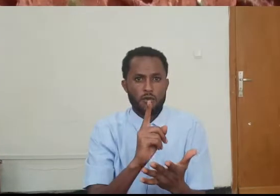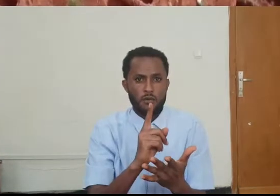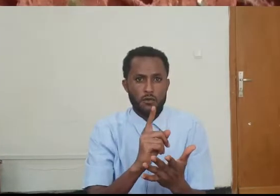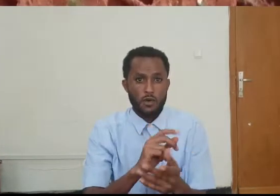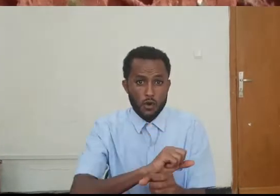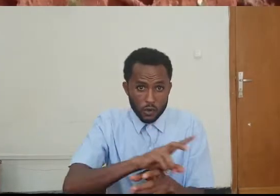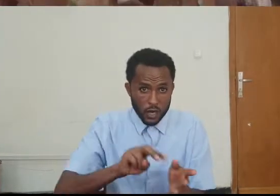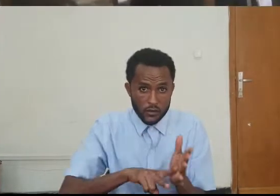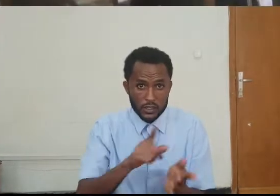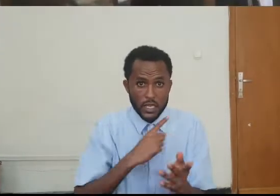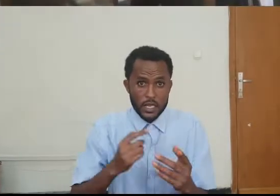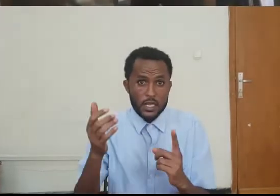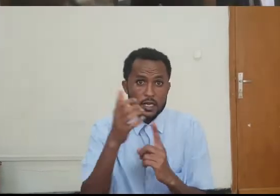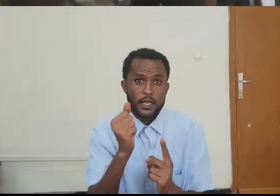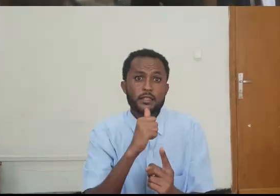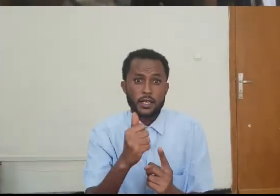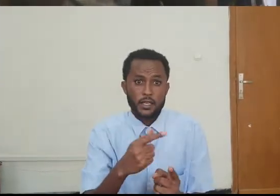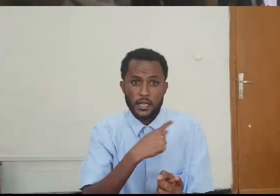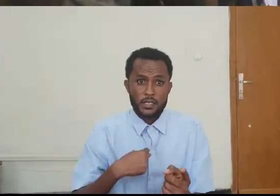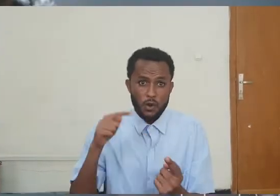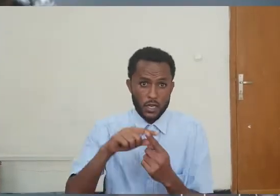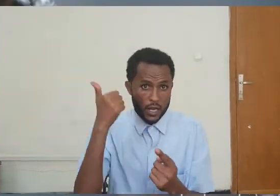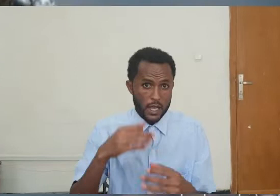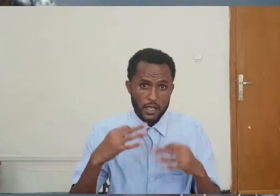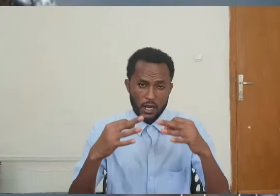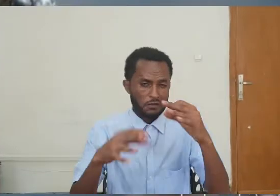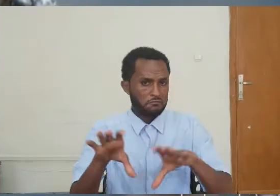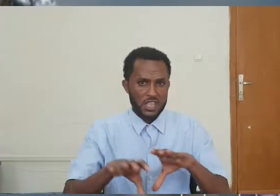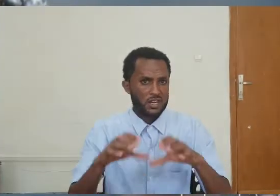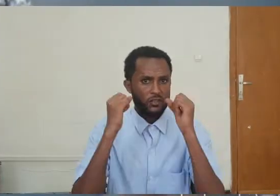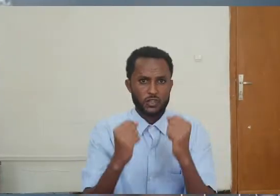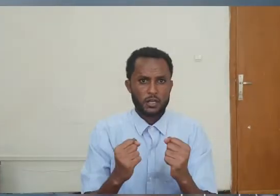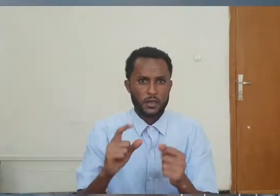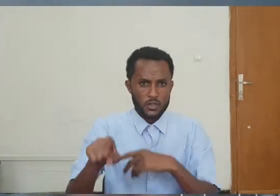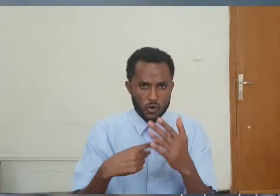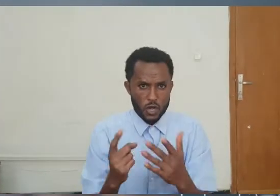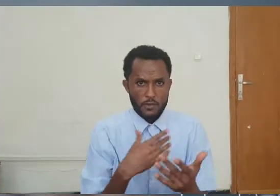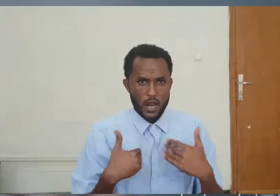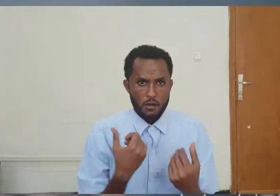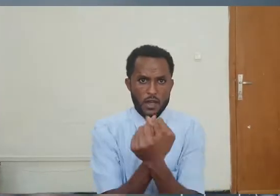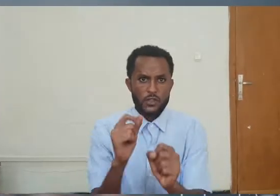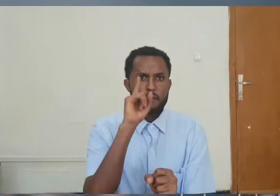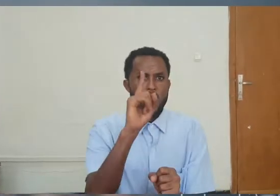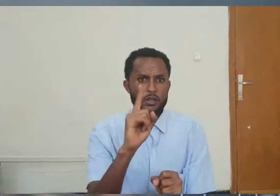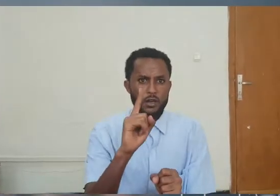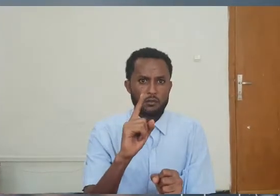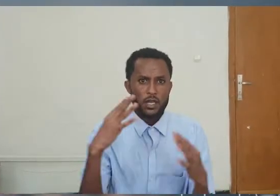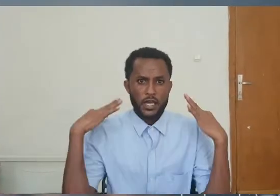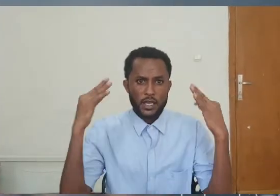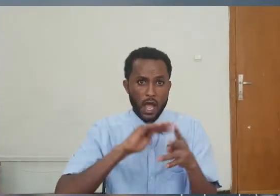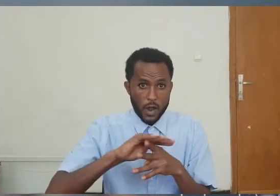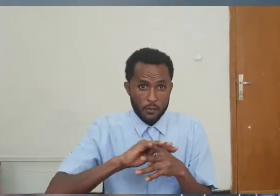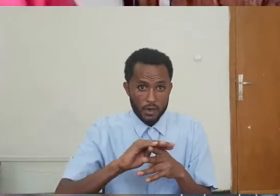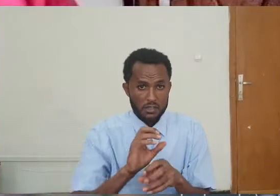በርካታ ሀገራት በመዘናጋታቸው ምክንያት ብዙ ዋጋ እየከፈሉ ነው። ኮሮናቫይረስ እኛን እንዳይዘን ወይም ከኛው ደግላስ እንዳይተላለፍ